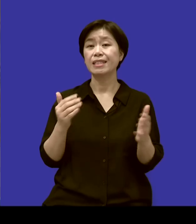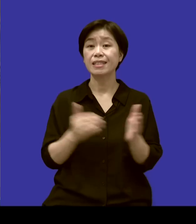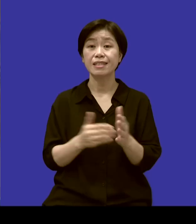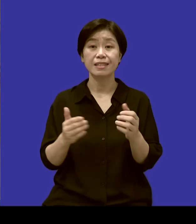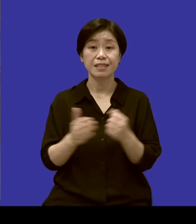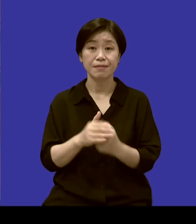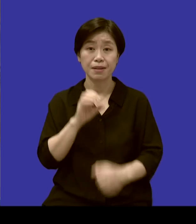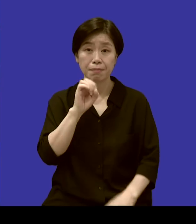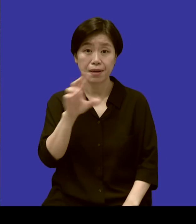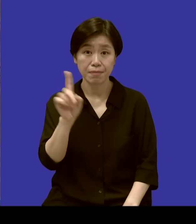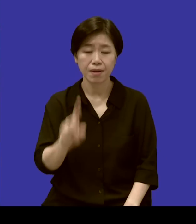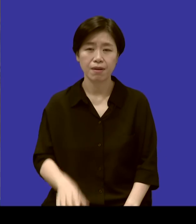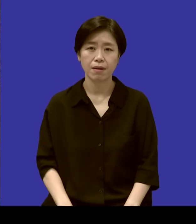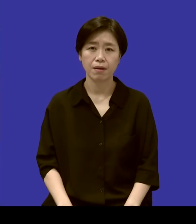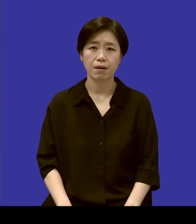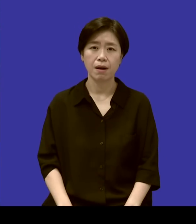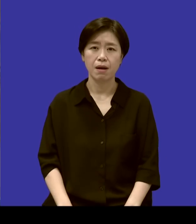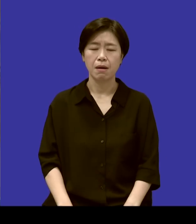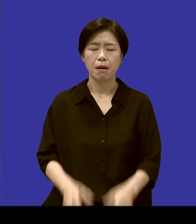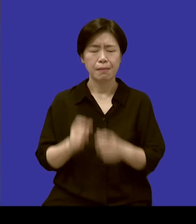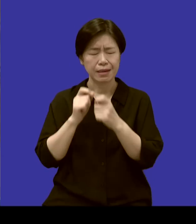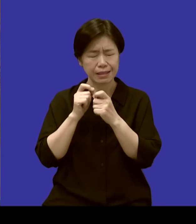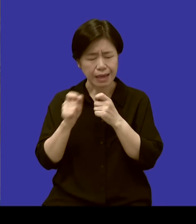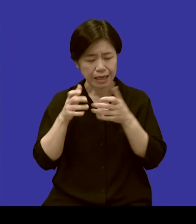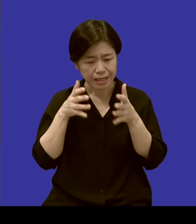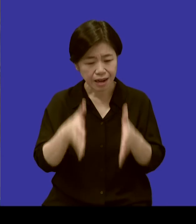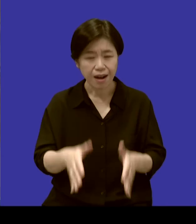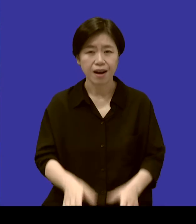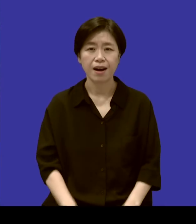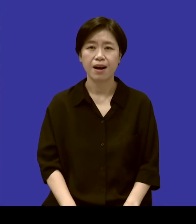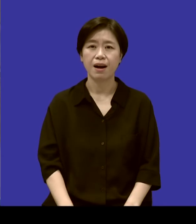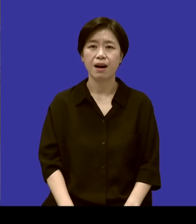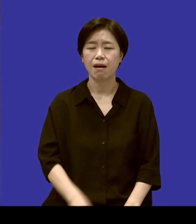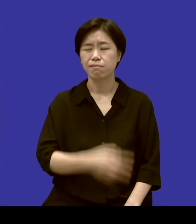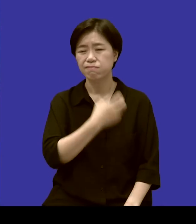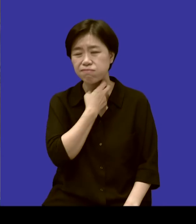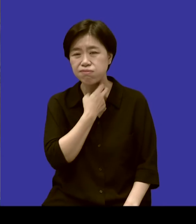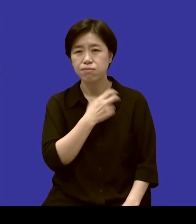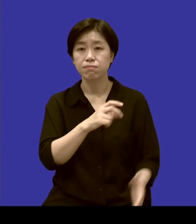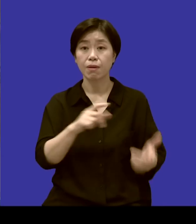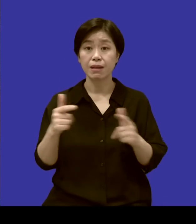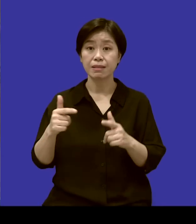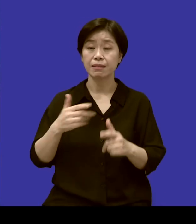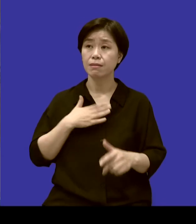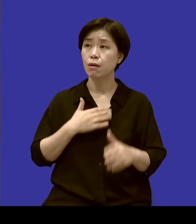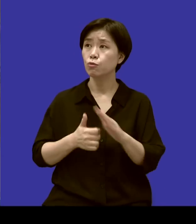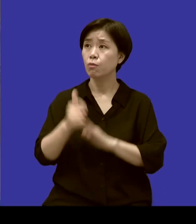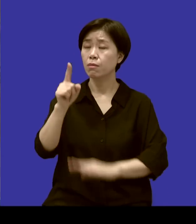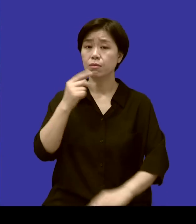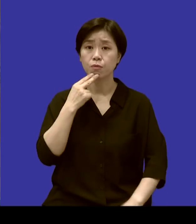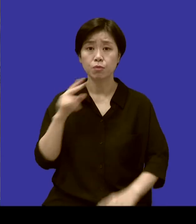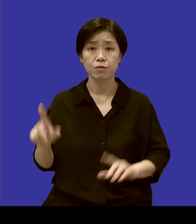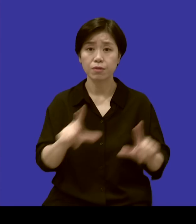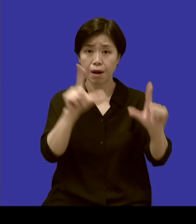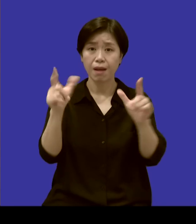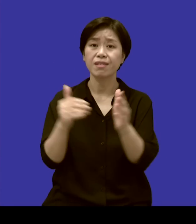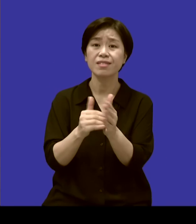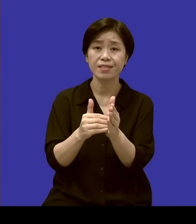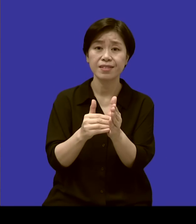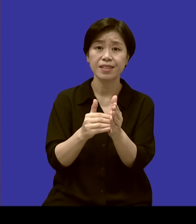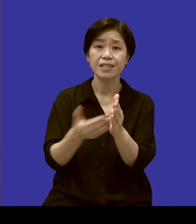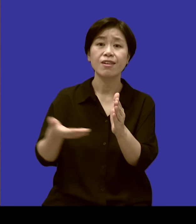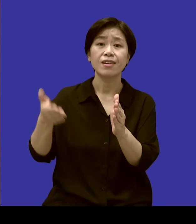죽을 고비도 넘기고 사기도 당하고 정말 세상을 살면서 소망이 없던 네네. 저의 삶이었는데, 이제